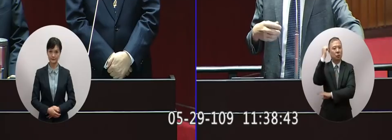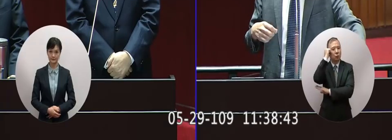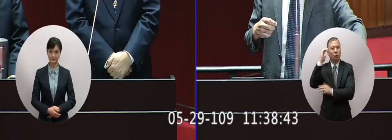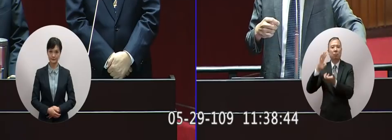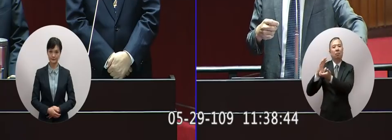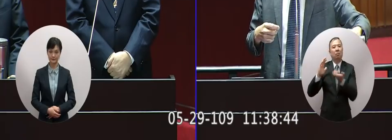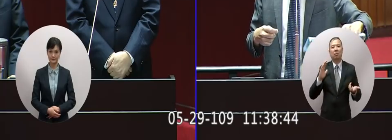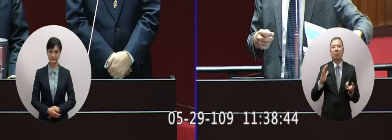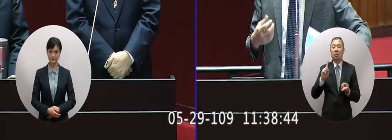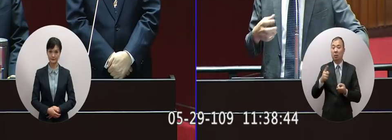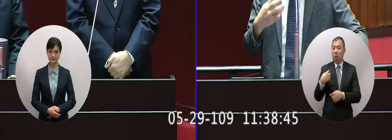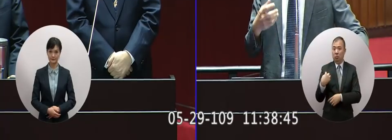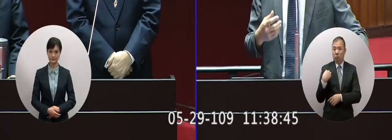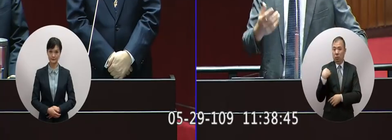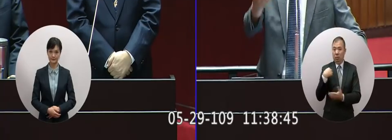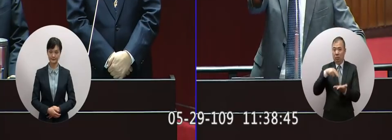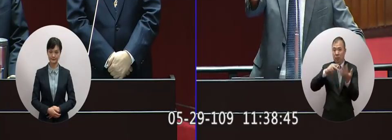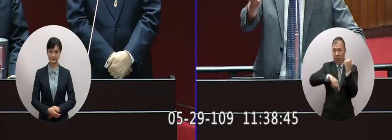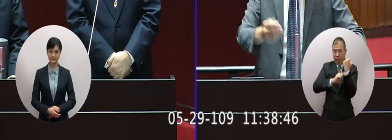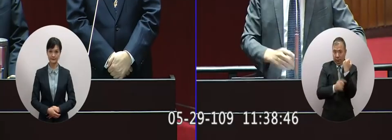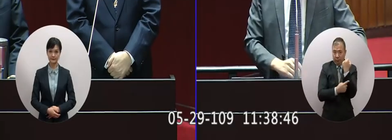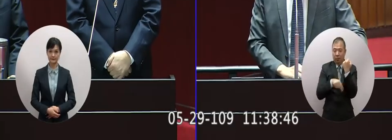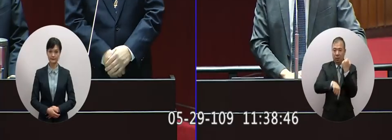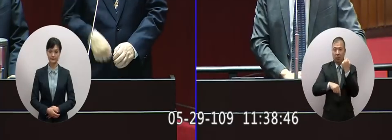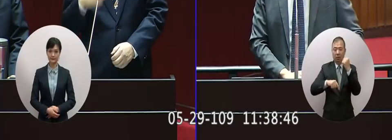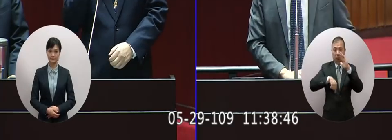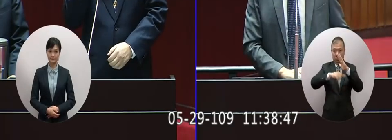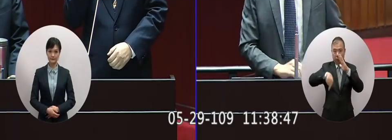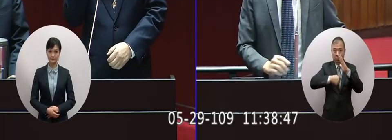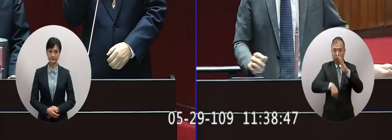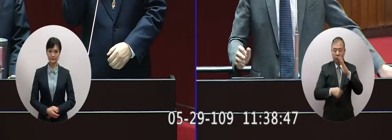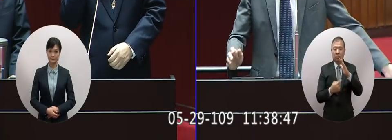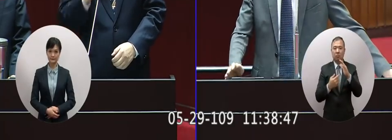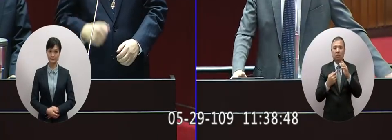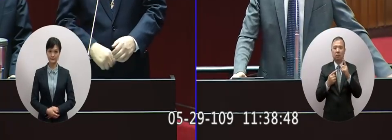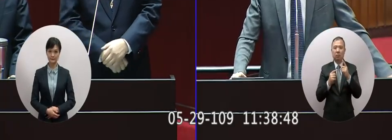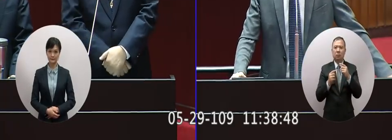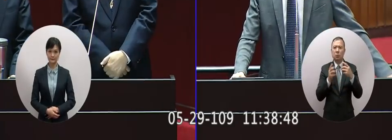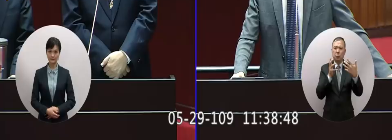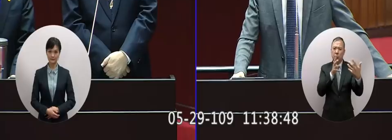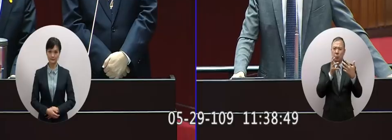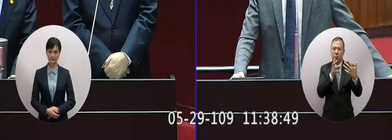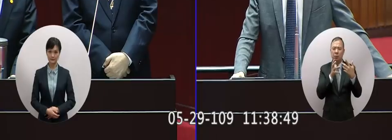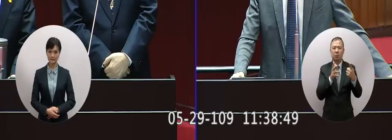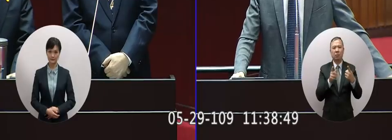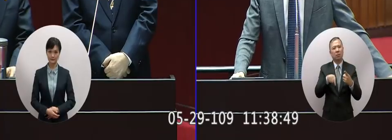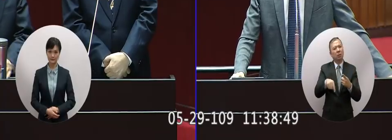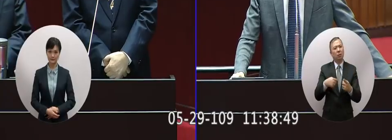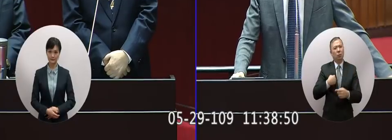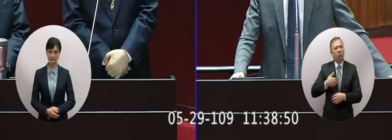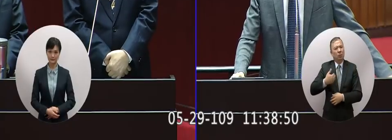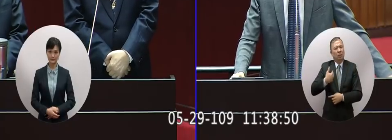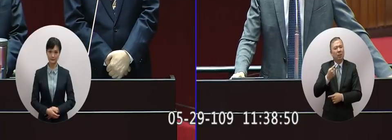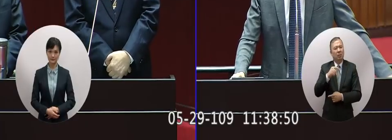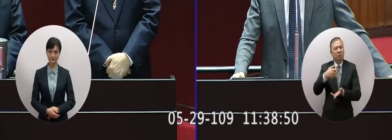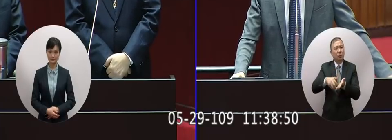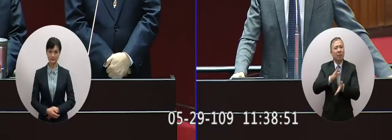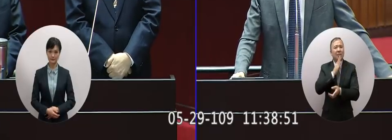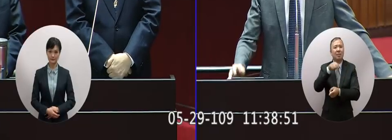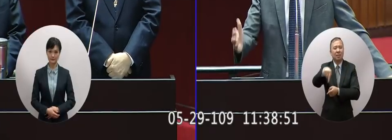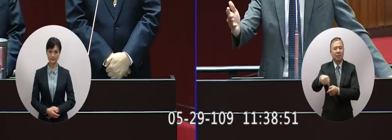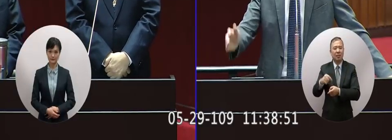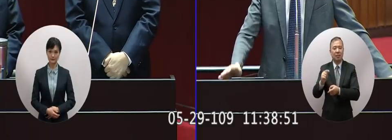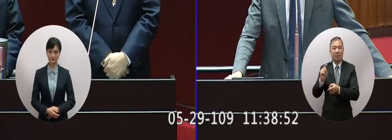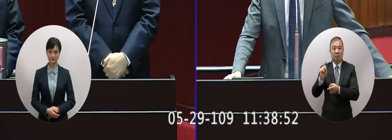天我们在这个立院的这个质询里面，诸位全程都在。其实我不知道这个算不算移民署长出包了。刚好我